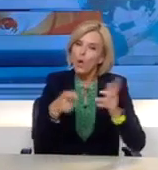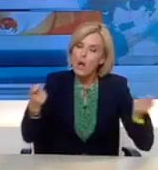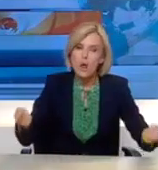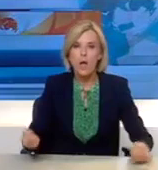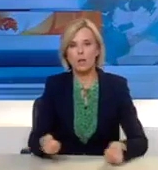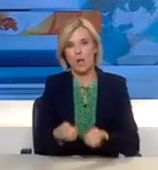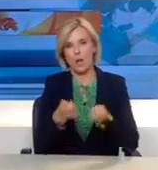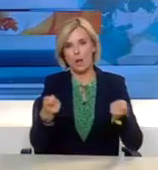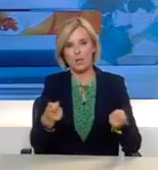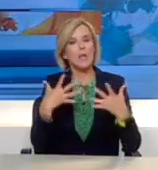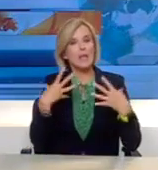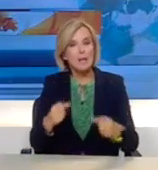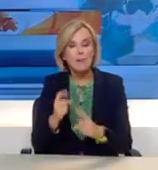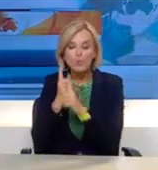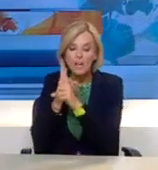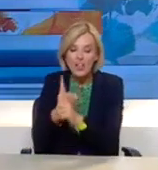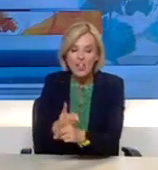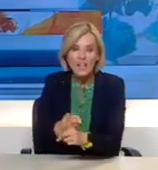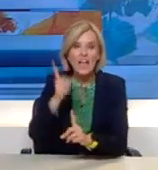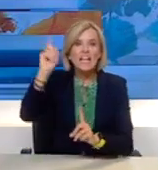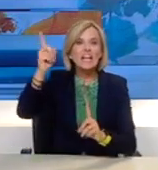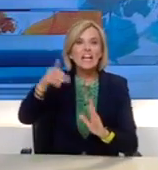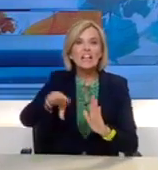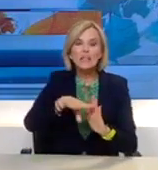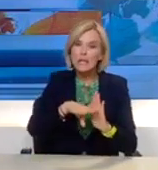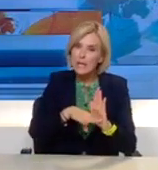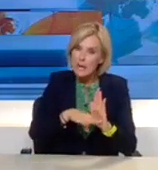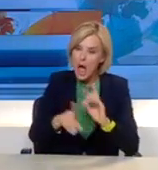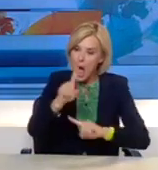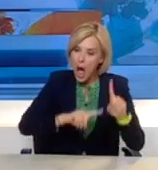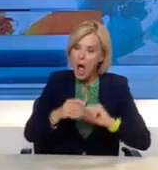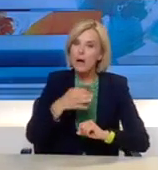κάνουμε τεστ. Θα υπάρχουν συγκεκριμένα κριτήρια και εφόσον χρειάζεται κάποιος θα κάνει τεστ.